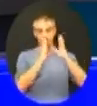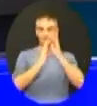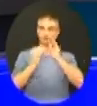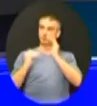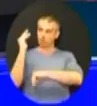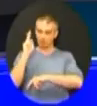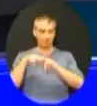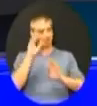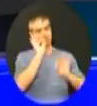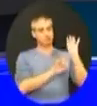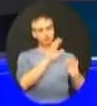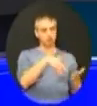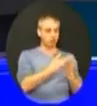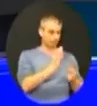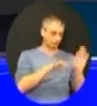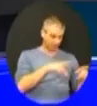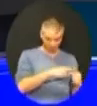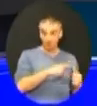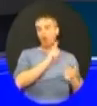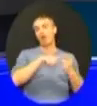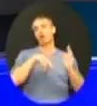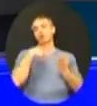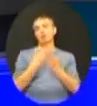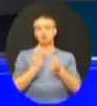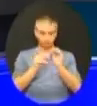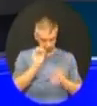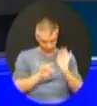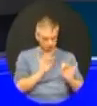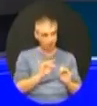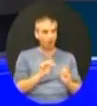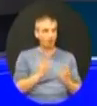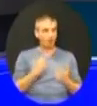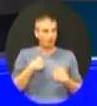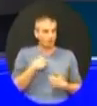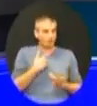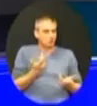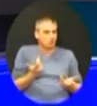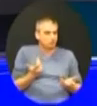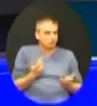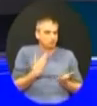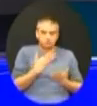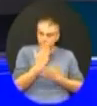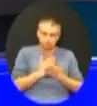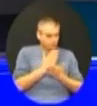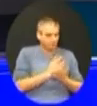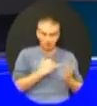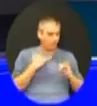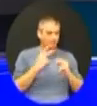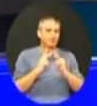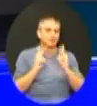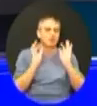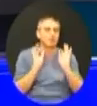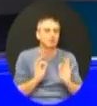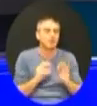העליון ואחר כך מטילים רפש ביועצים משפטי הממשלה ואחר כך גם ביועצים המשפטיים של המשרדים אנחנו פשוט קוראים מעצמנו חתיכה חתיכה ולא מביאים פתרון